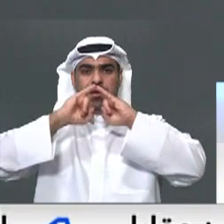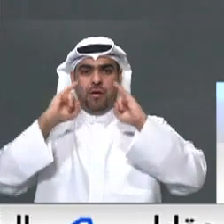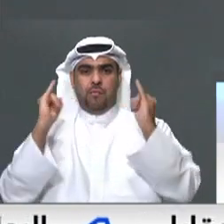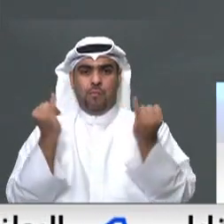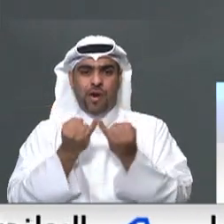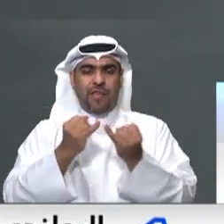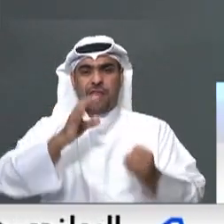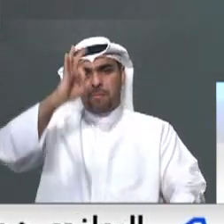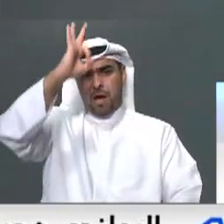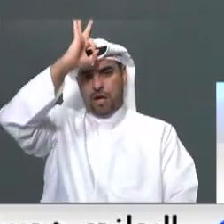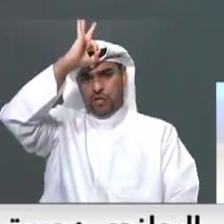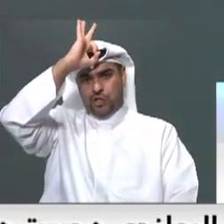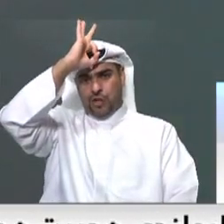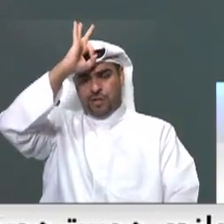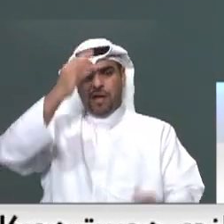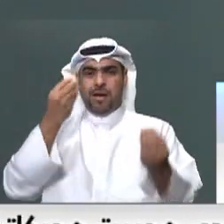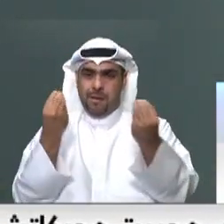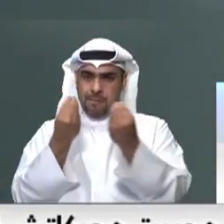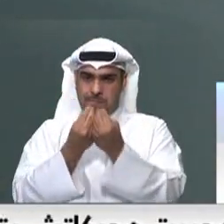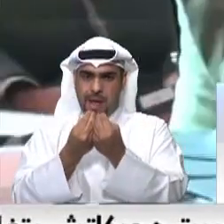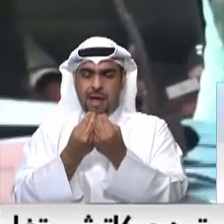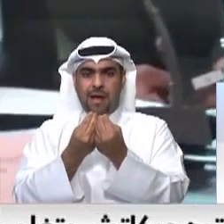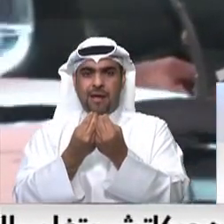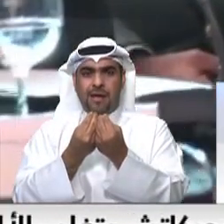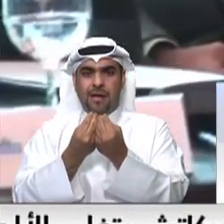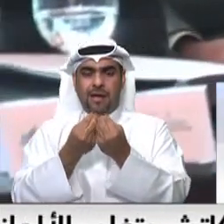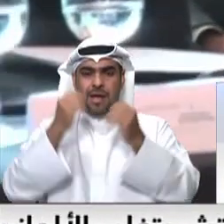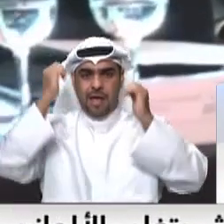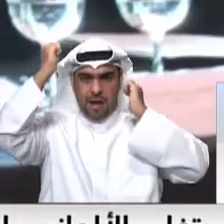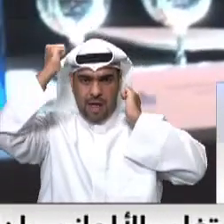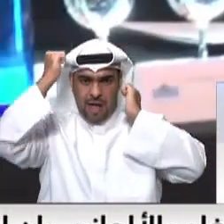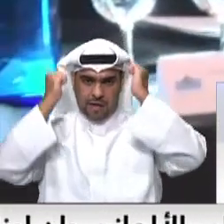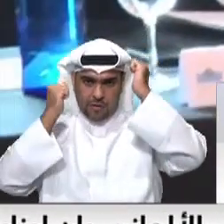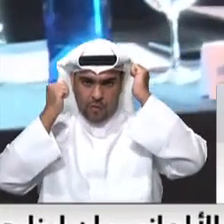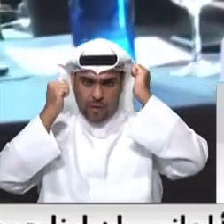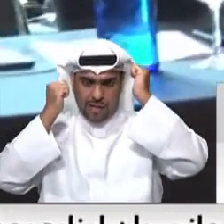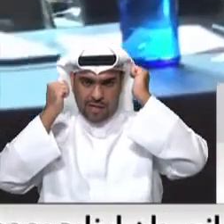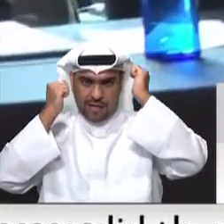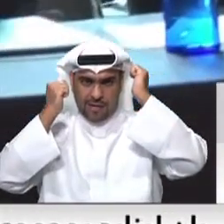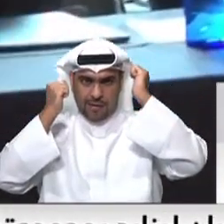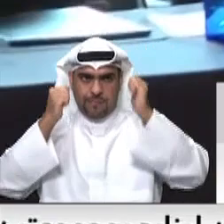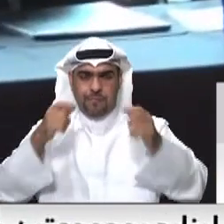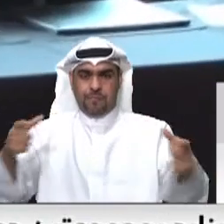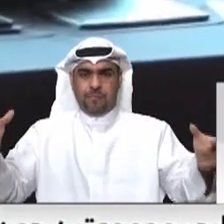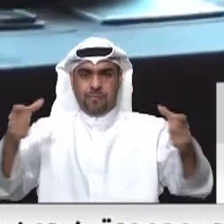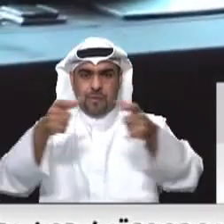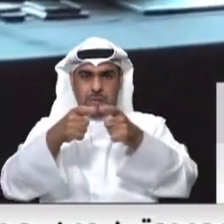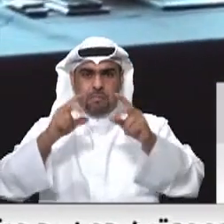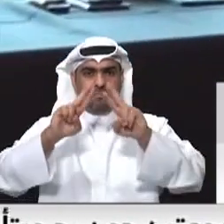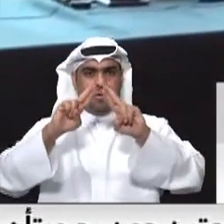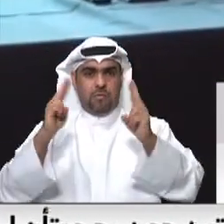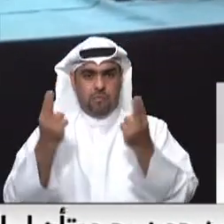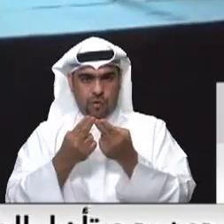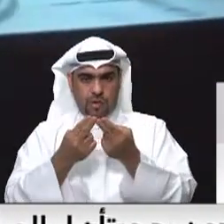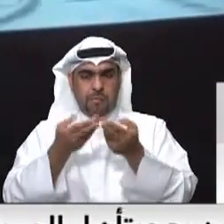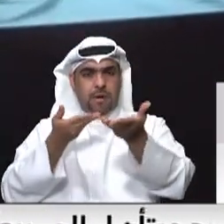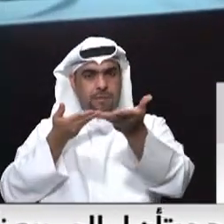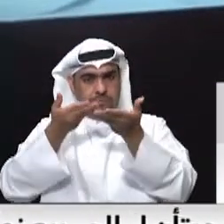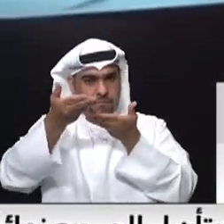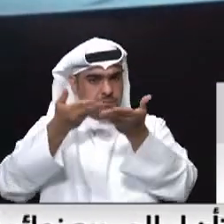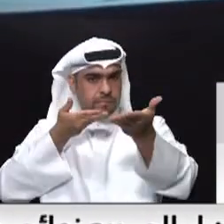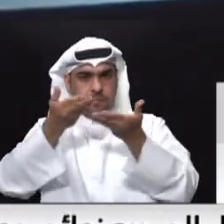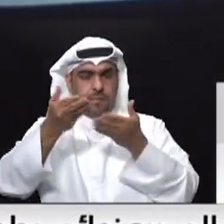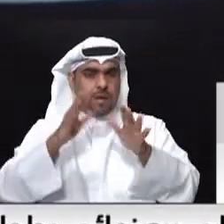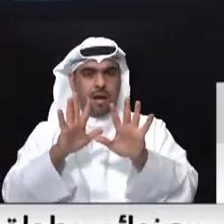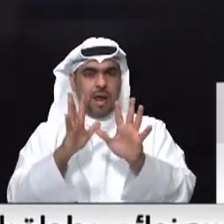تضم الحرس الوطني والدرك ذات الطابع العسكري. سوف يتم مناقشة عدة قضايا في